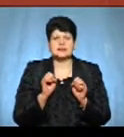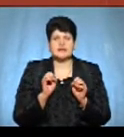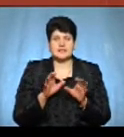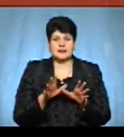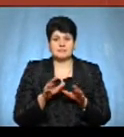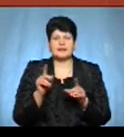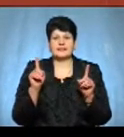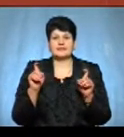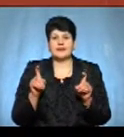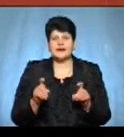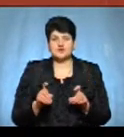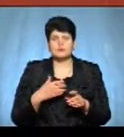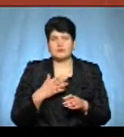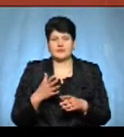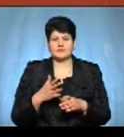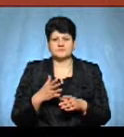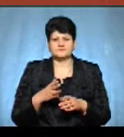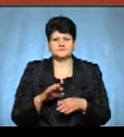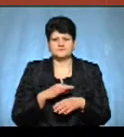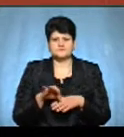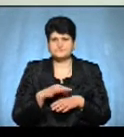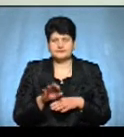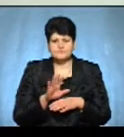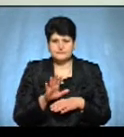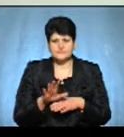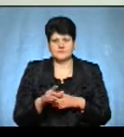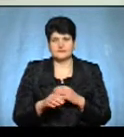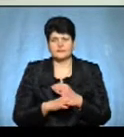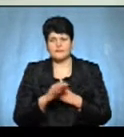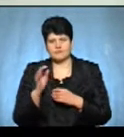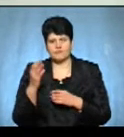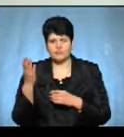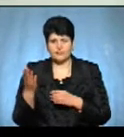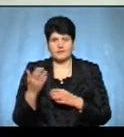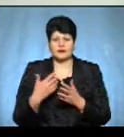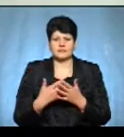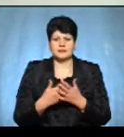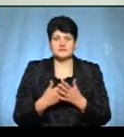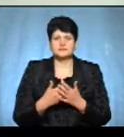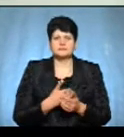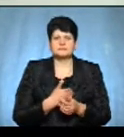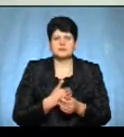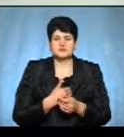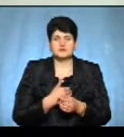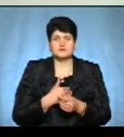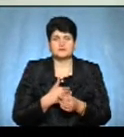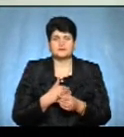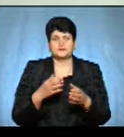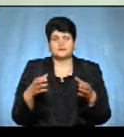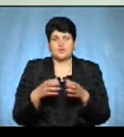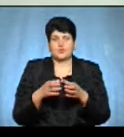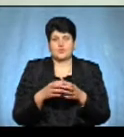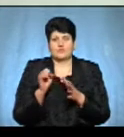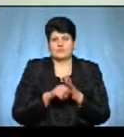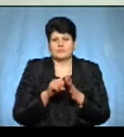водночас такий ніби тест, що ми не варвари, такі як, наприклад, на Сході або в Росії, що там захотіли гопота, позбиралися,